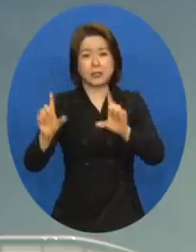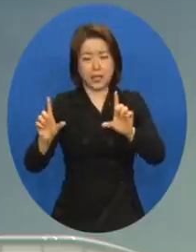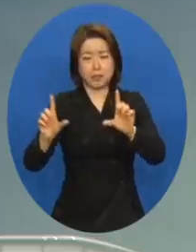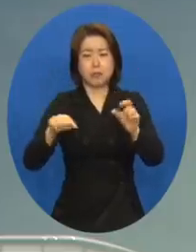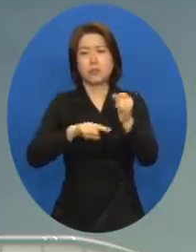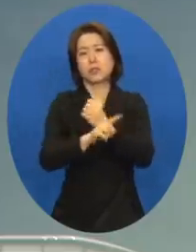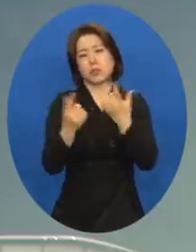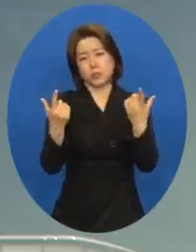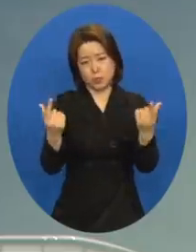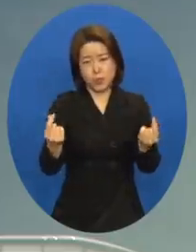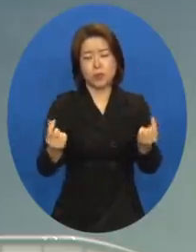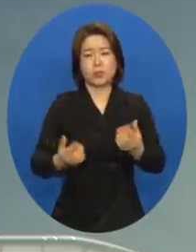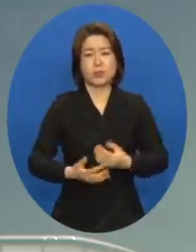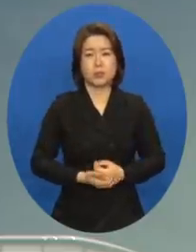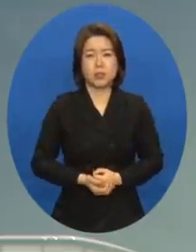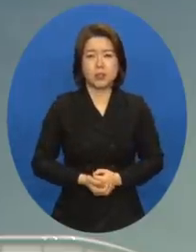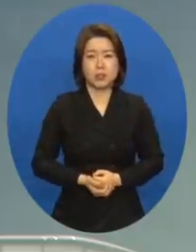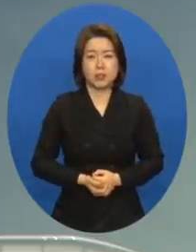말하는 것입니다.